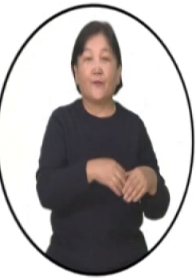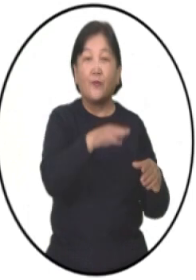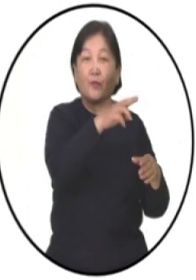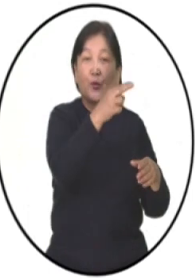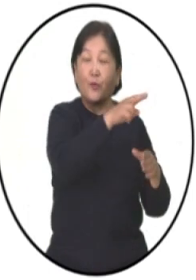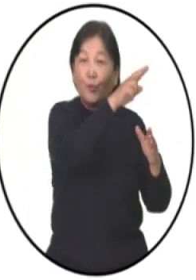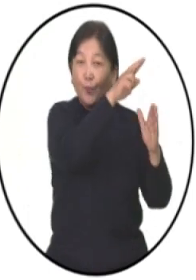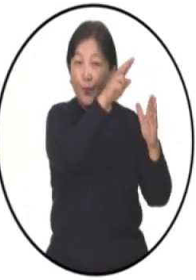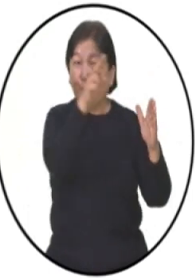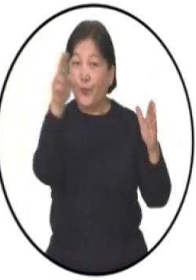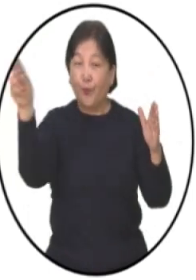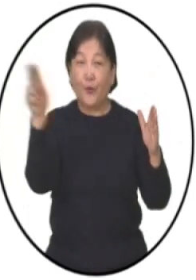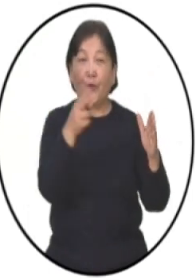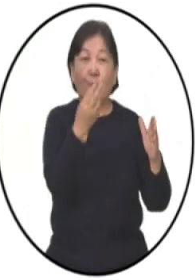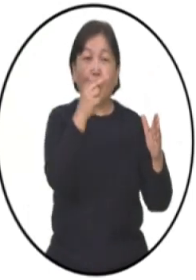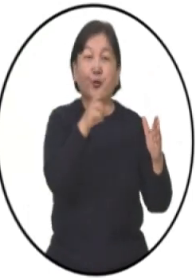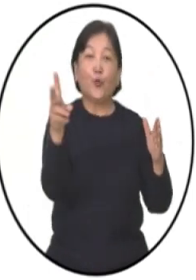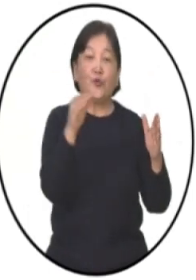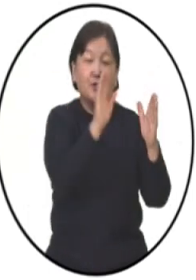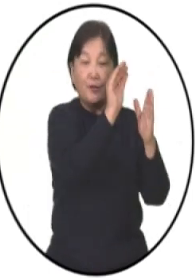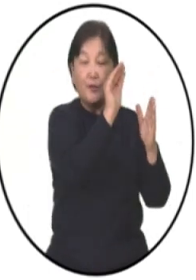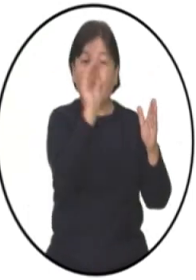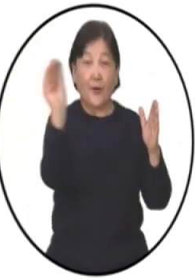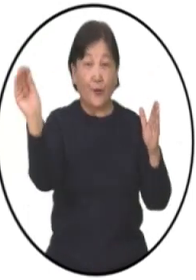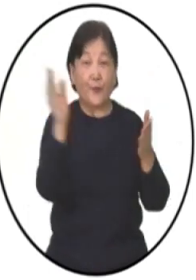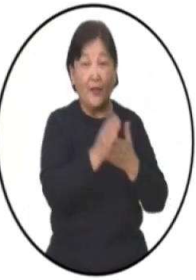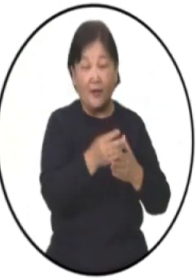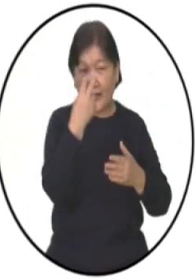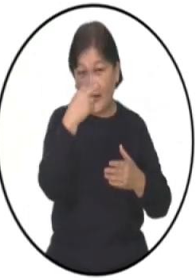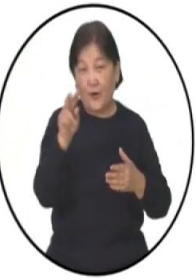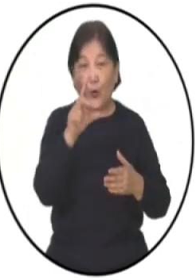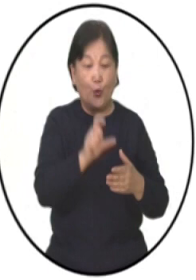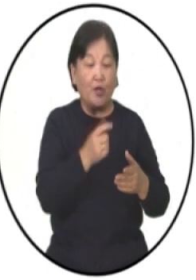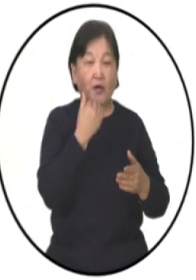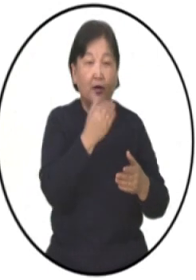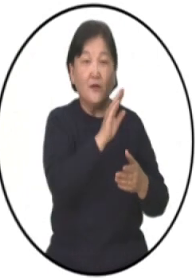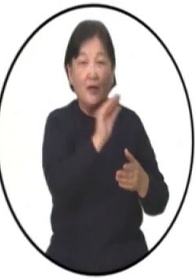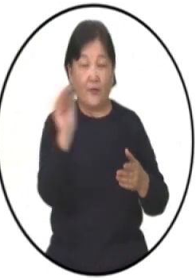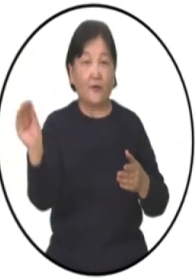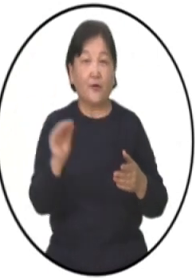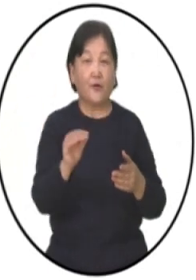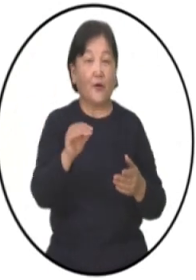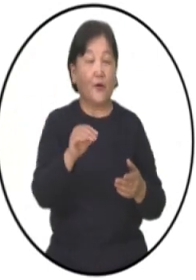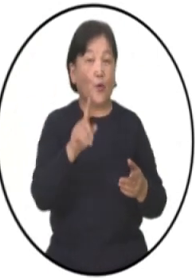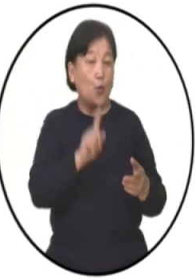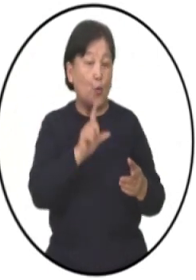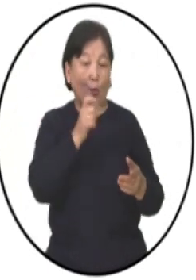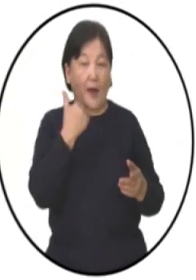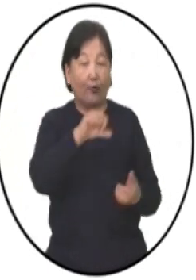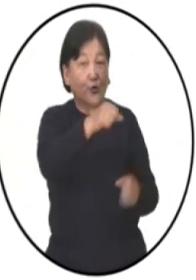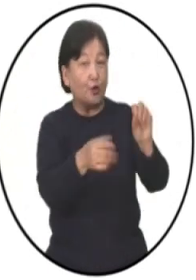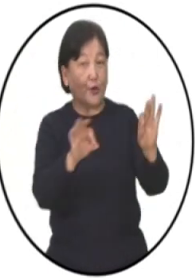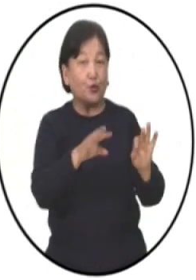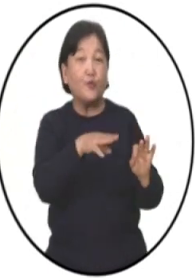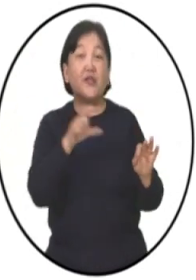байдаг. За хүн амийг тодорхой тоогоор нь тээвэрлдэг. За жолоочгүй машин байна. Орчин үеийн шинжлэх ухаанд